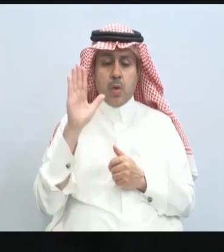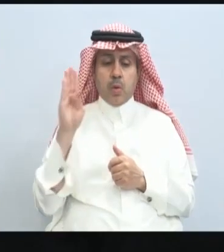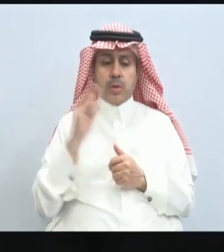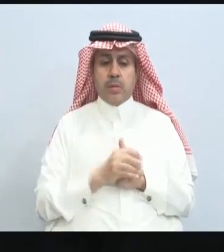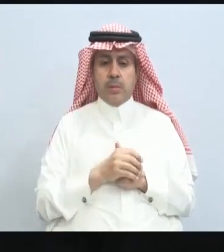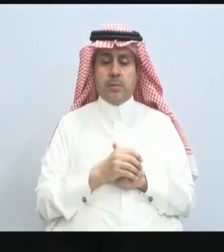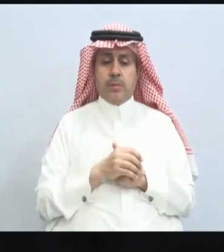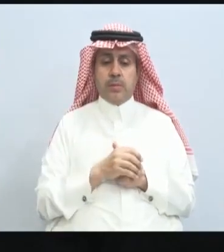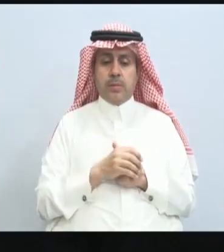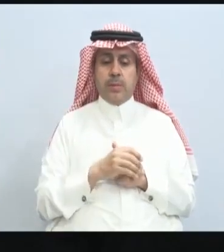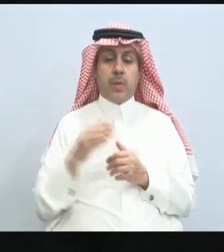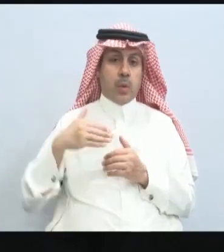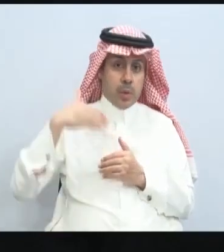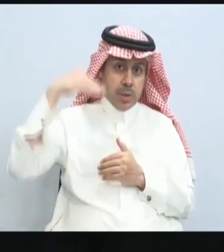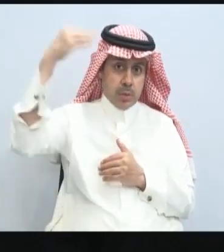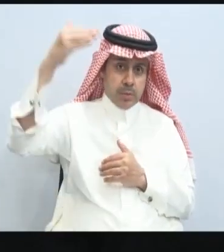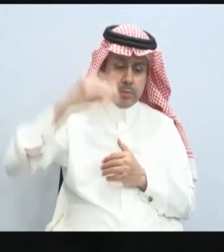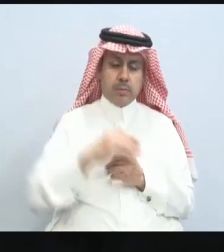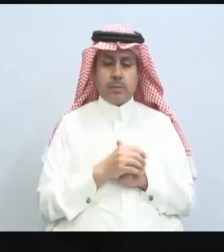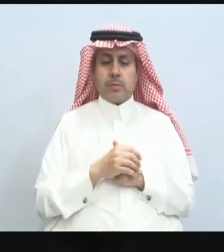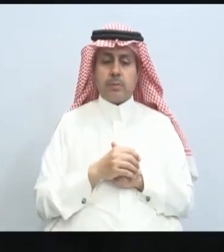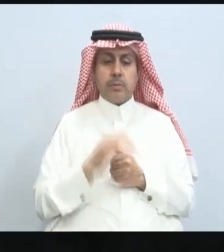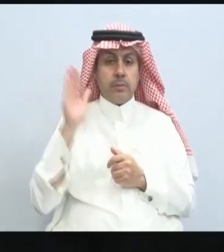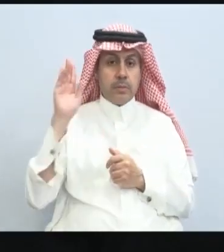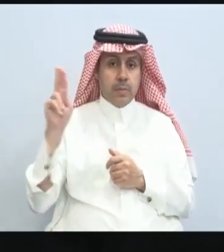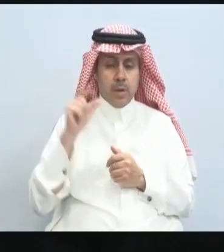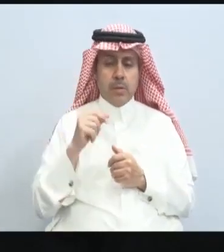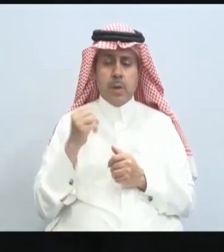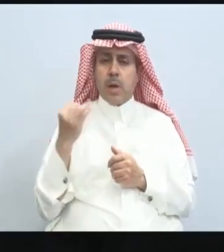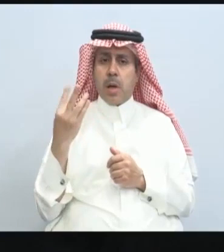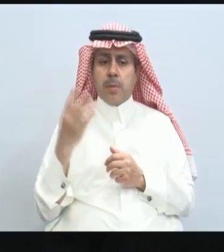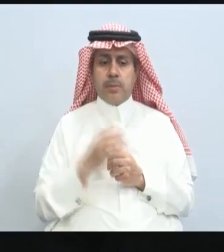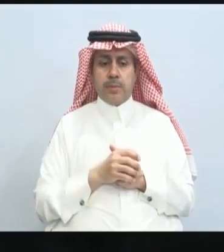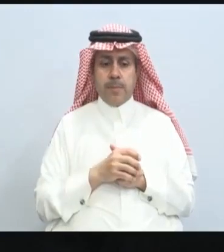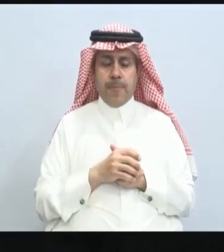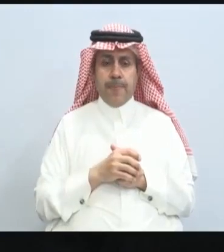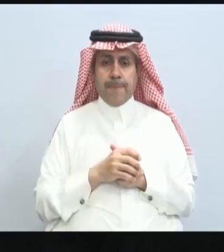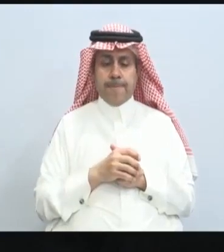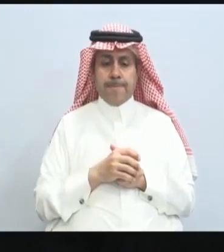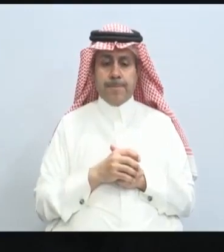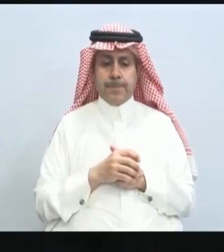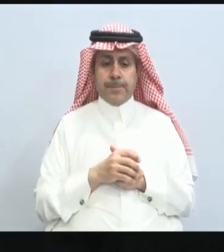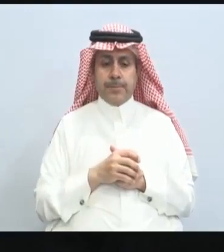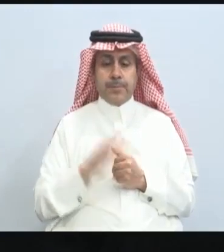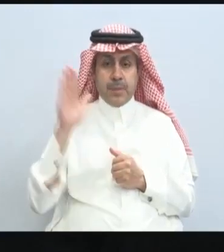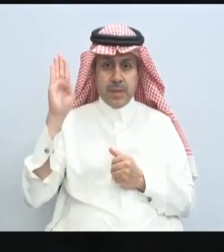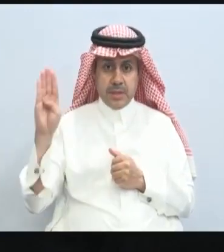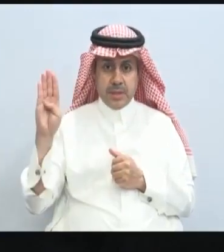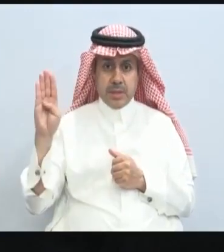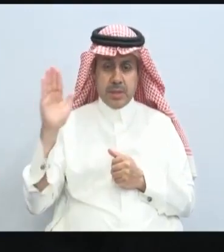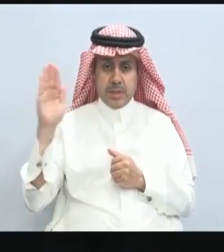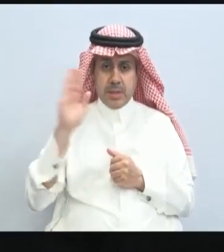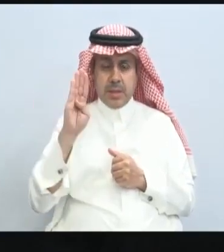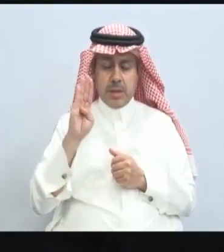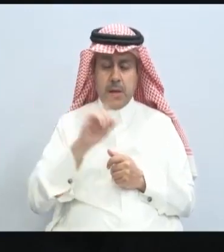لا ممكن يتجاوز يعني التان والكوت ممكن يصير اي رقم ممكن يصير اي رقم التان وال كوتان السيك والكويك لا